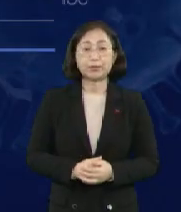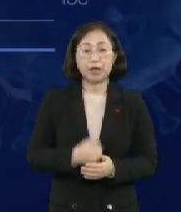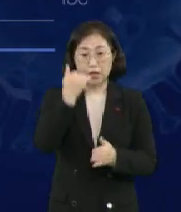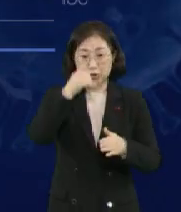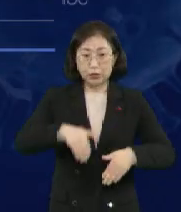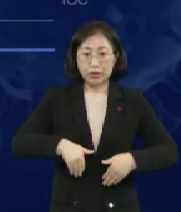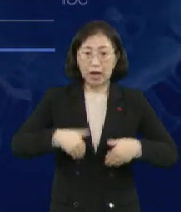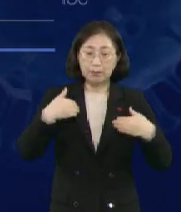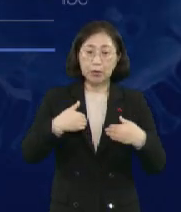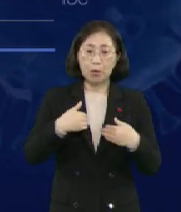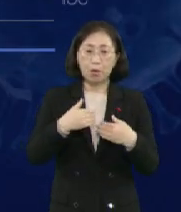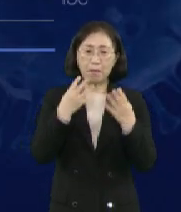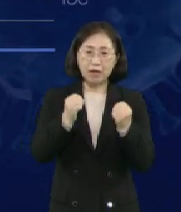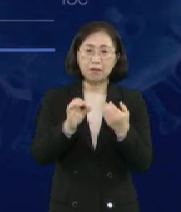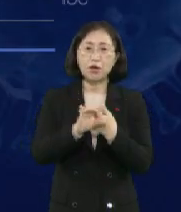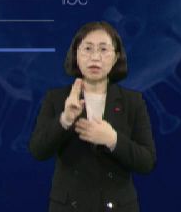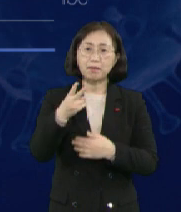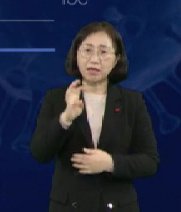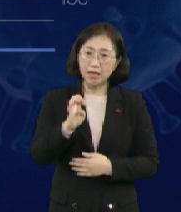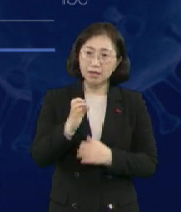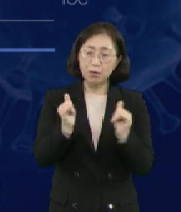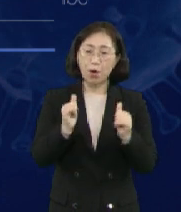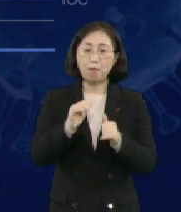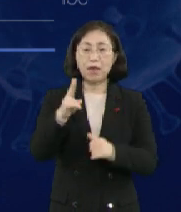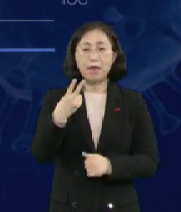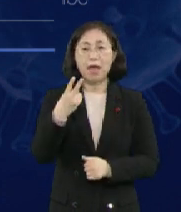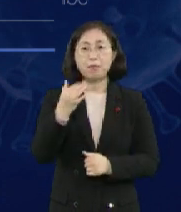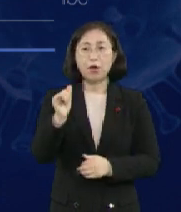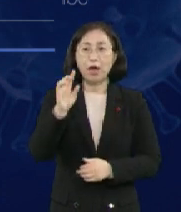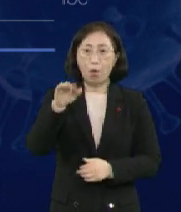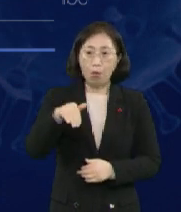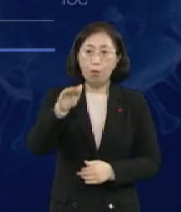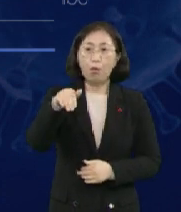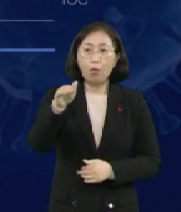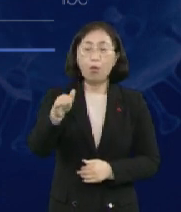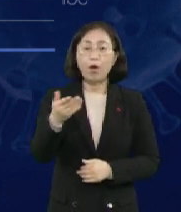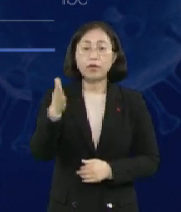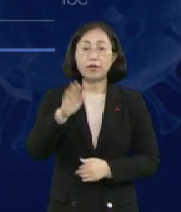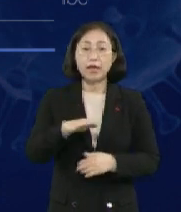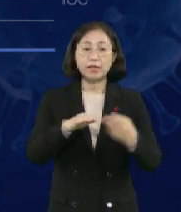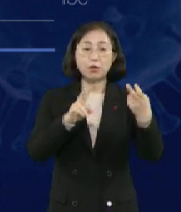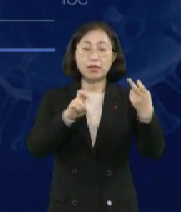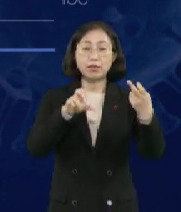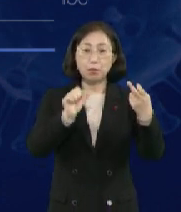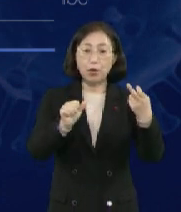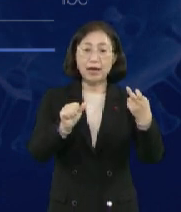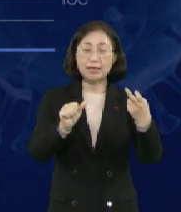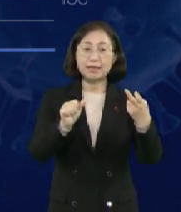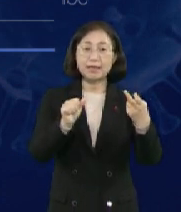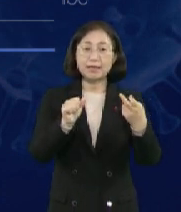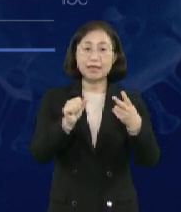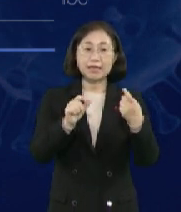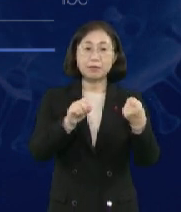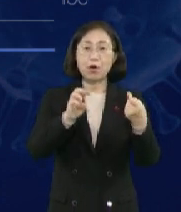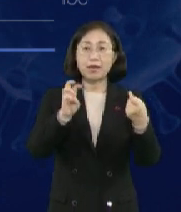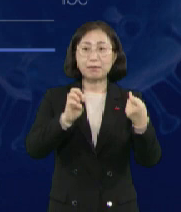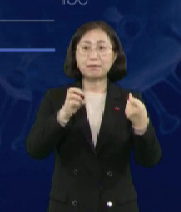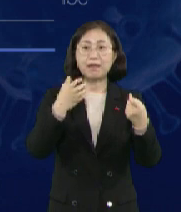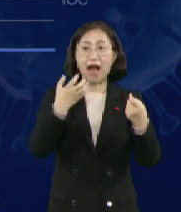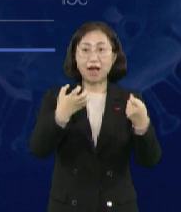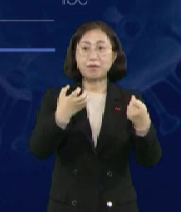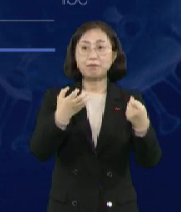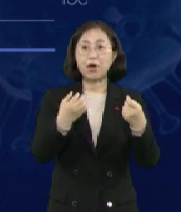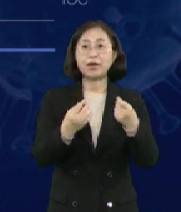충남도 많게는 240명을 넘기는 등 200명 안팎이던 확진자가 25일에는 지난달 30일 96명이 나온